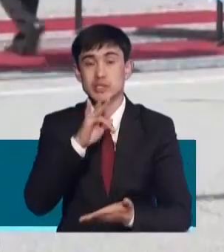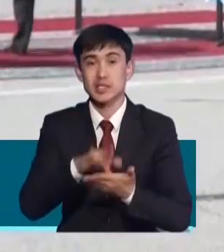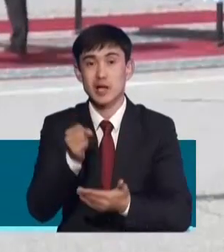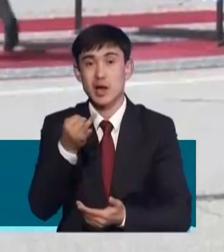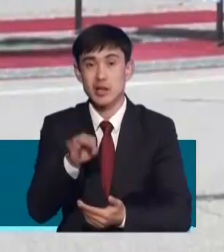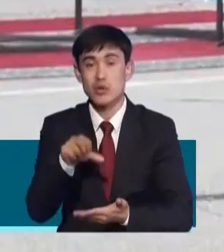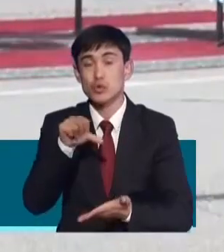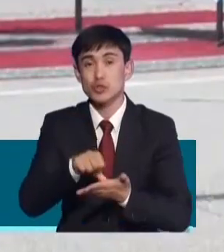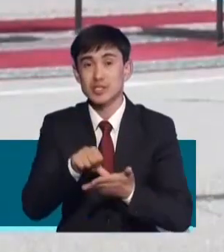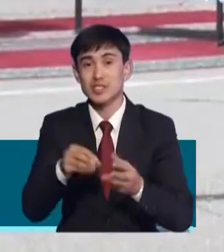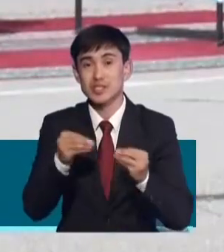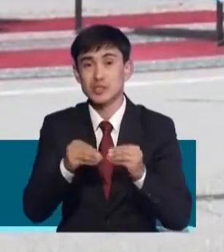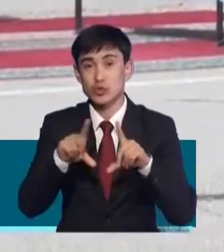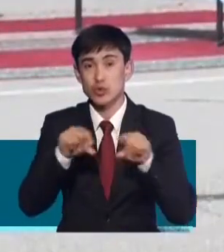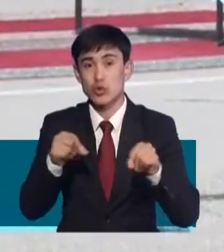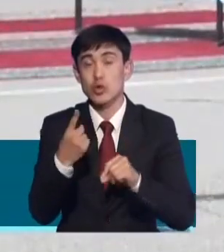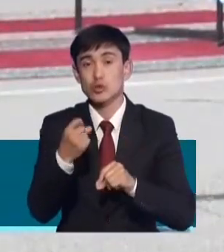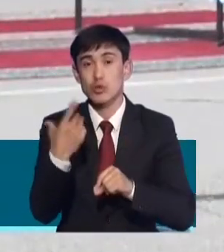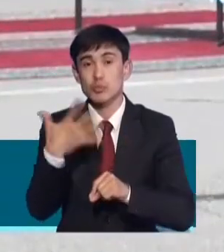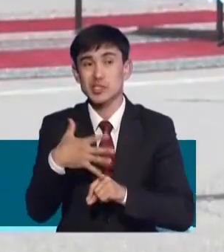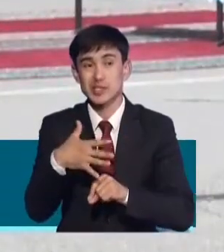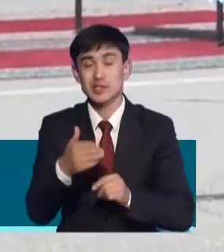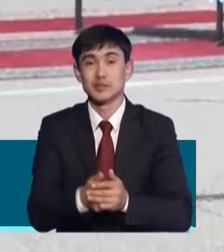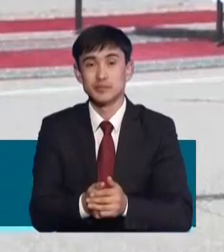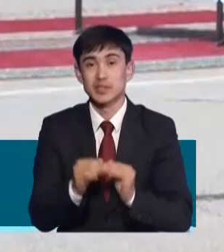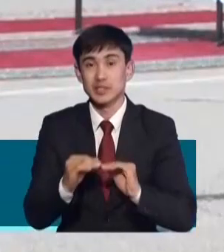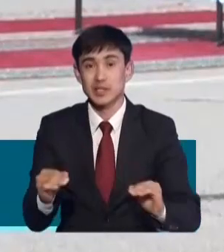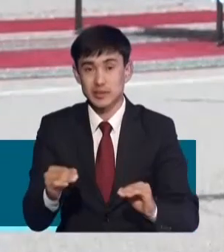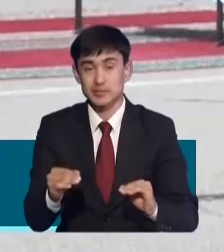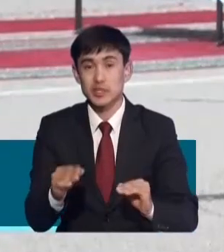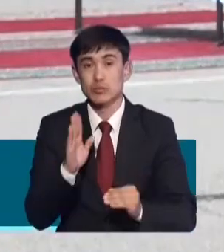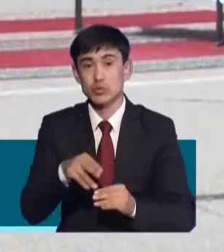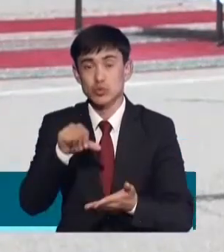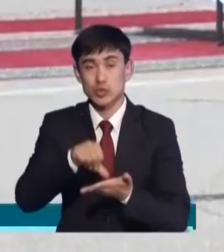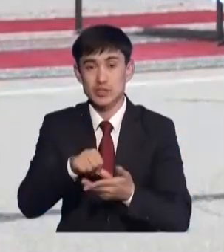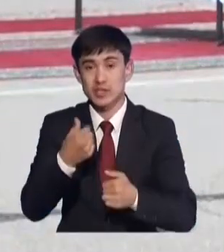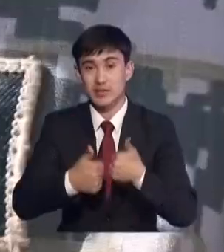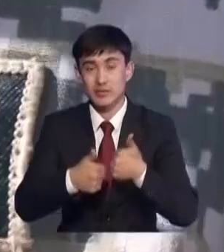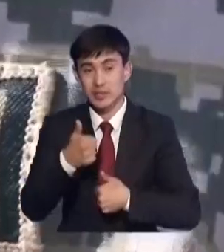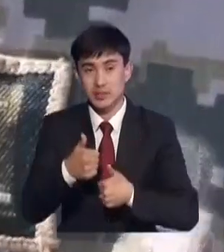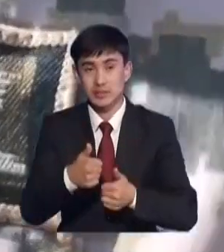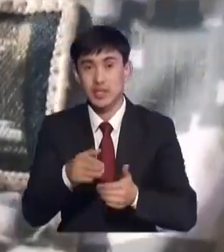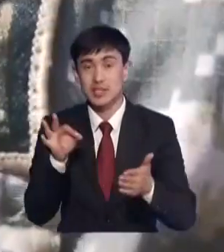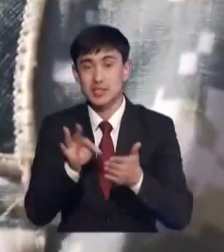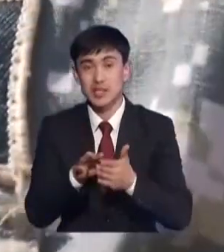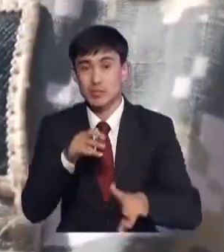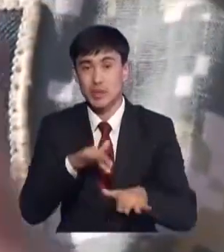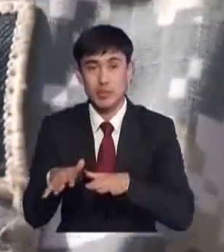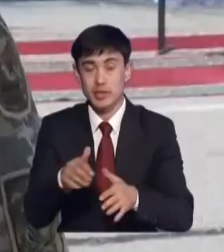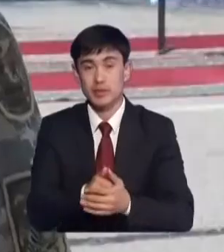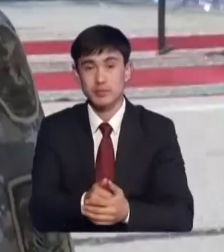где участников 10 школ около 150 детей будут участвовать на этих соревнованиях. Цель этого